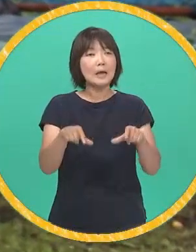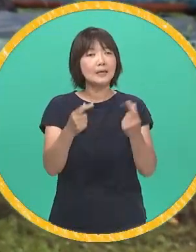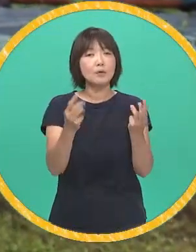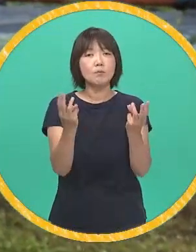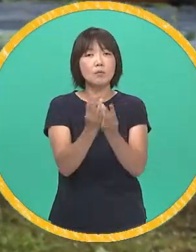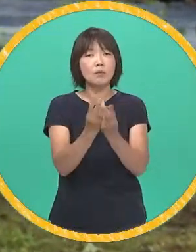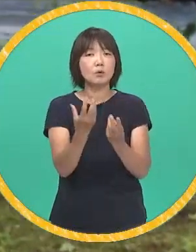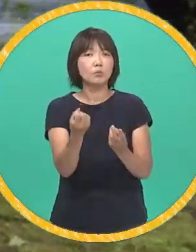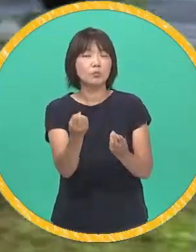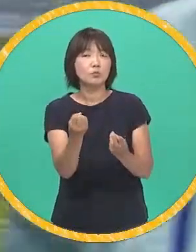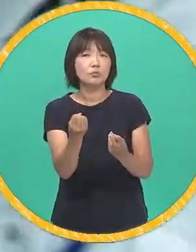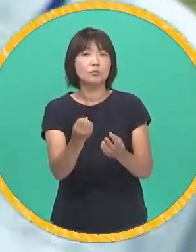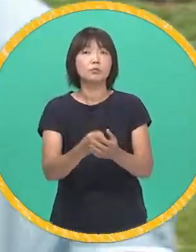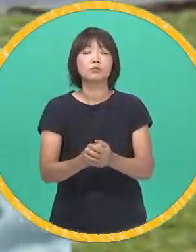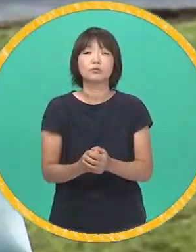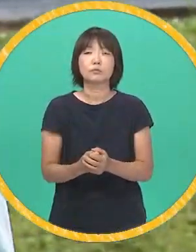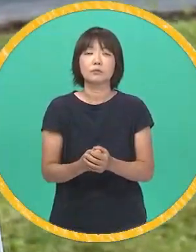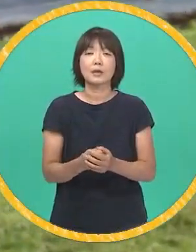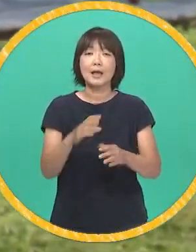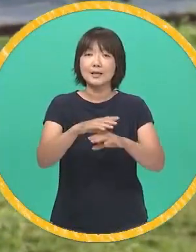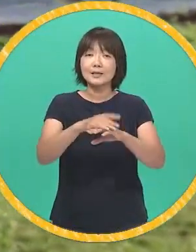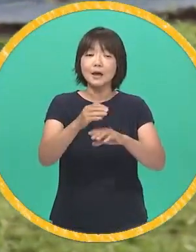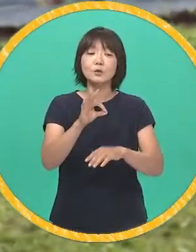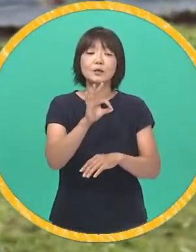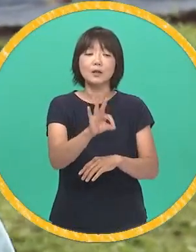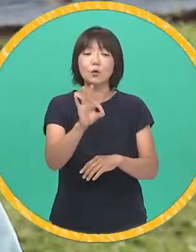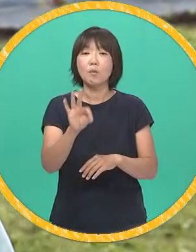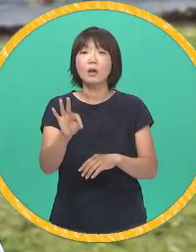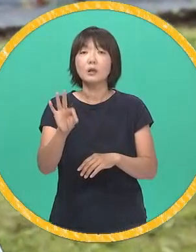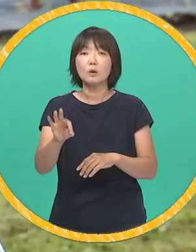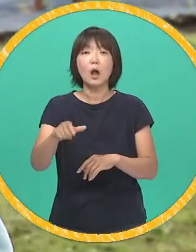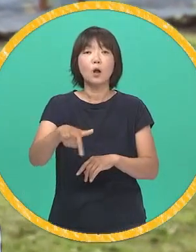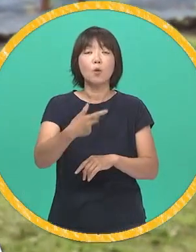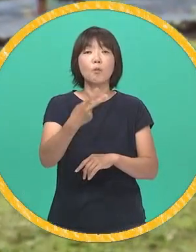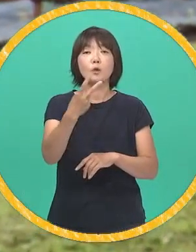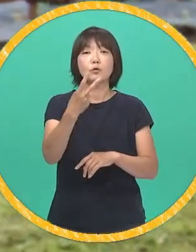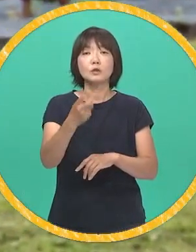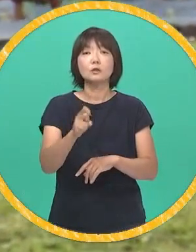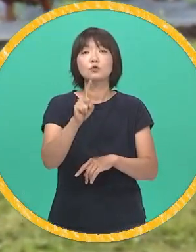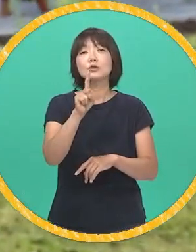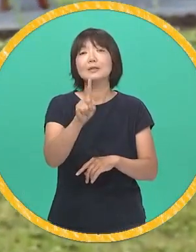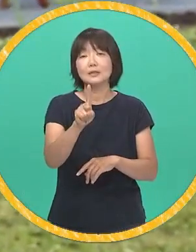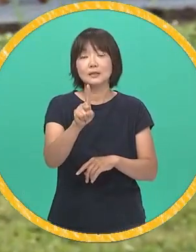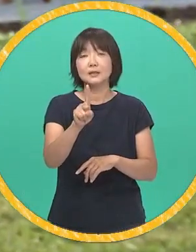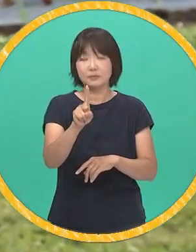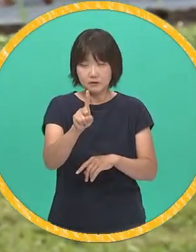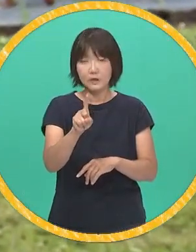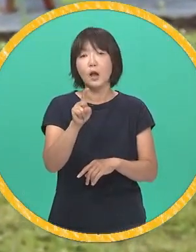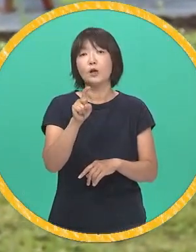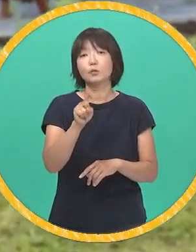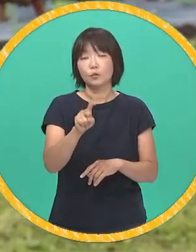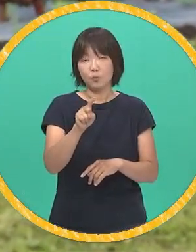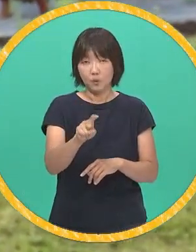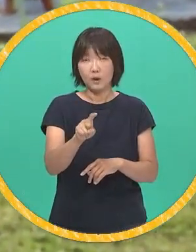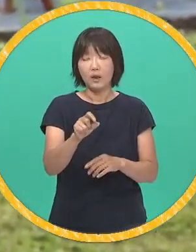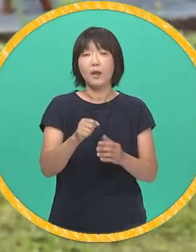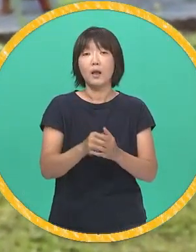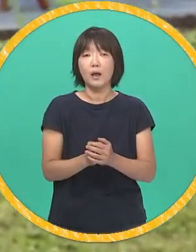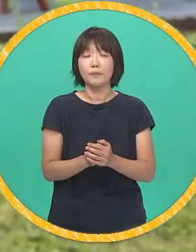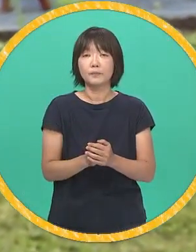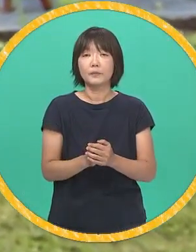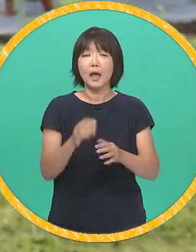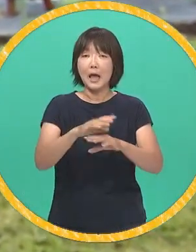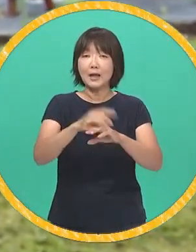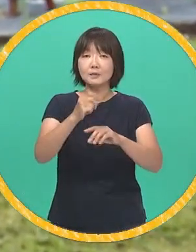の中から選ばれたんですかえっと最初にたねお前たのが621答えありましてでその中から